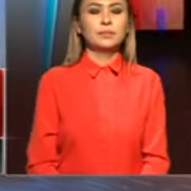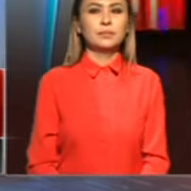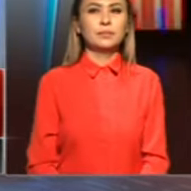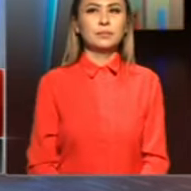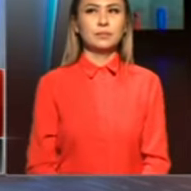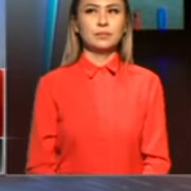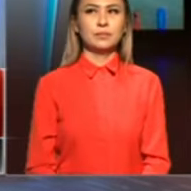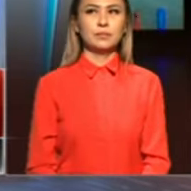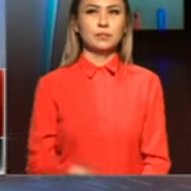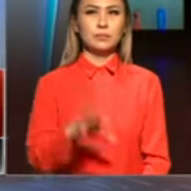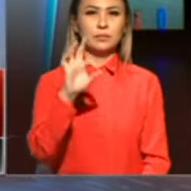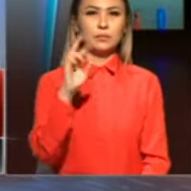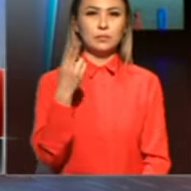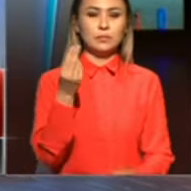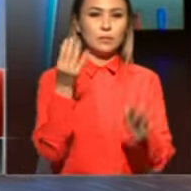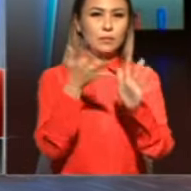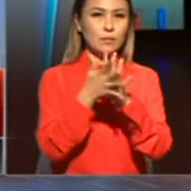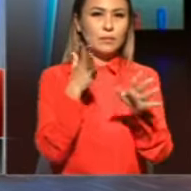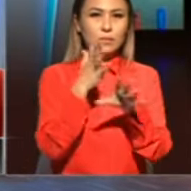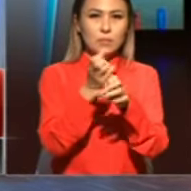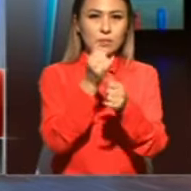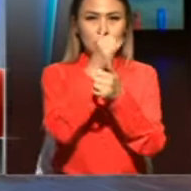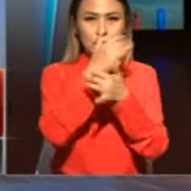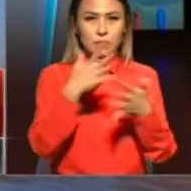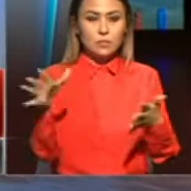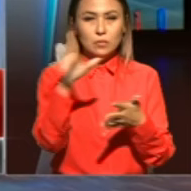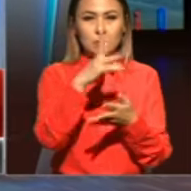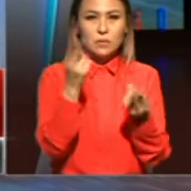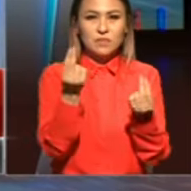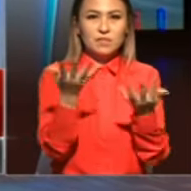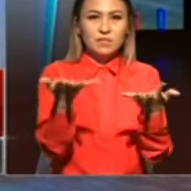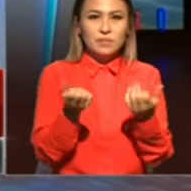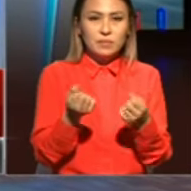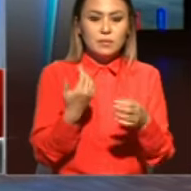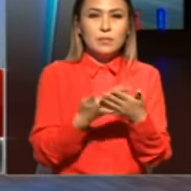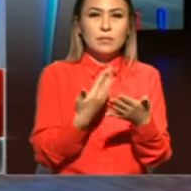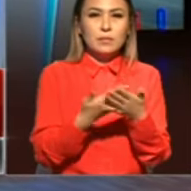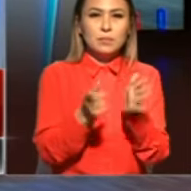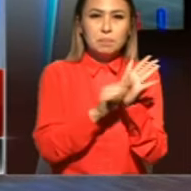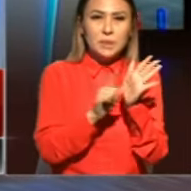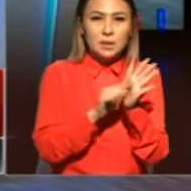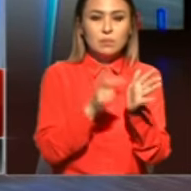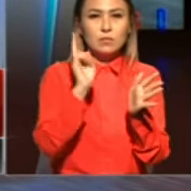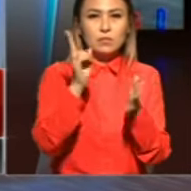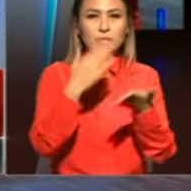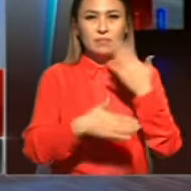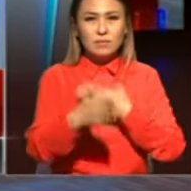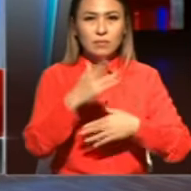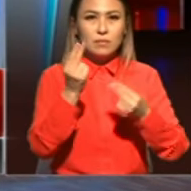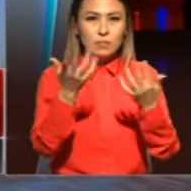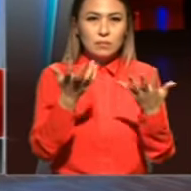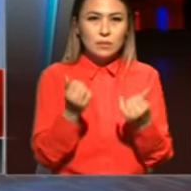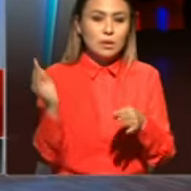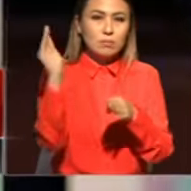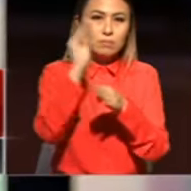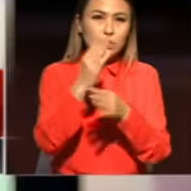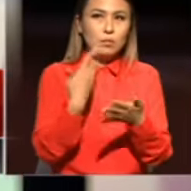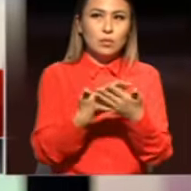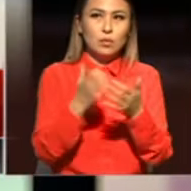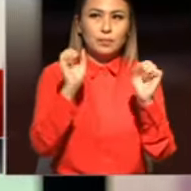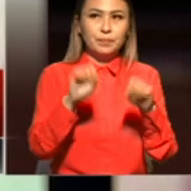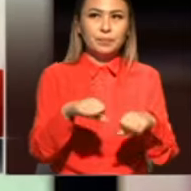әлеуметтік шығынды біз азайта алмаймыз. Онсыз да енді мизерін айтып отырған адамдар, ең аз зейнетақы отырған адамдар оны толтыруға болады. Мысалы үшін